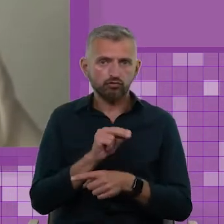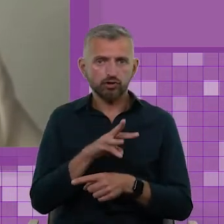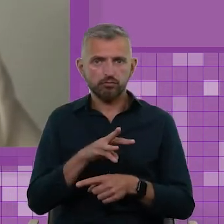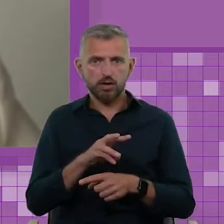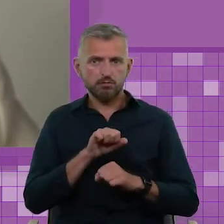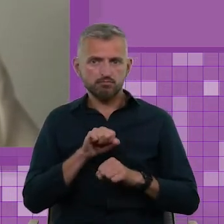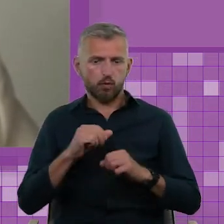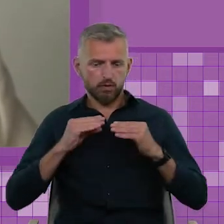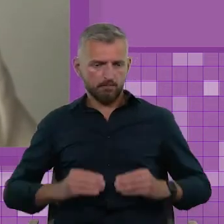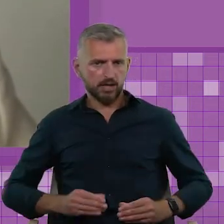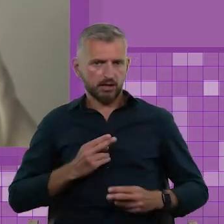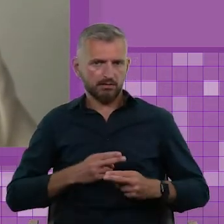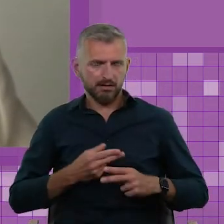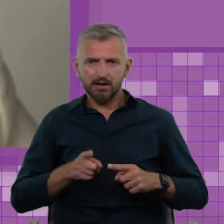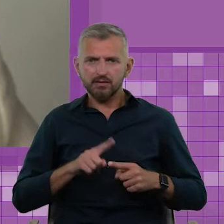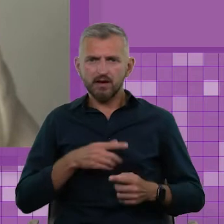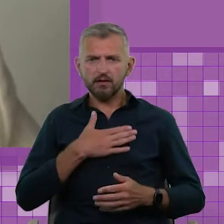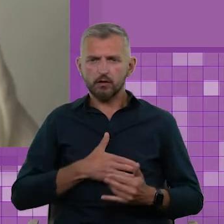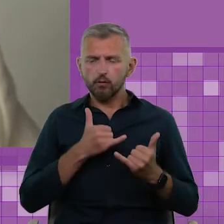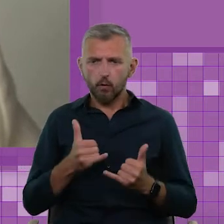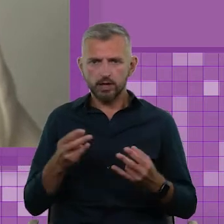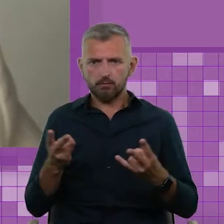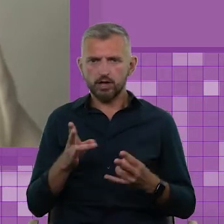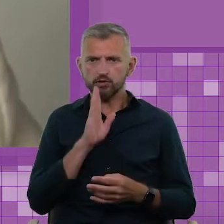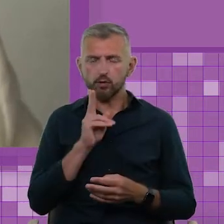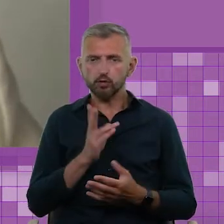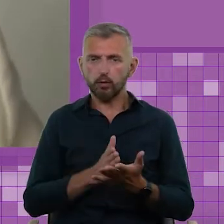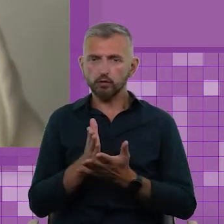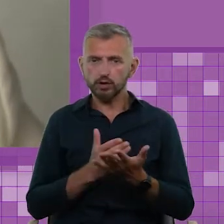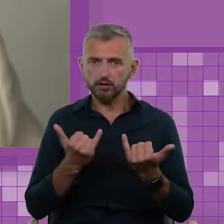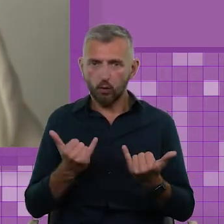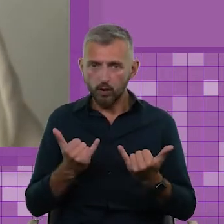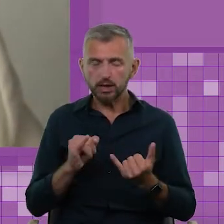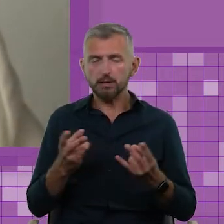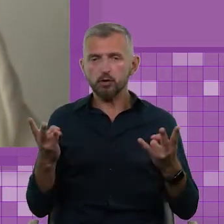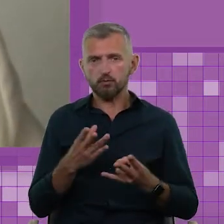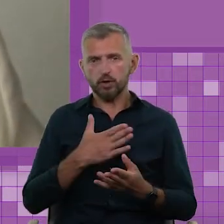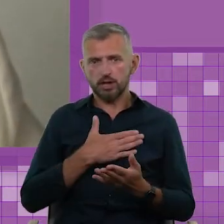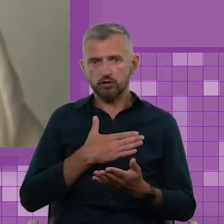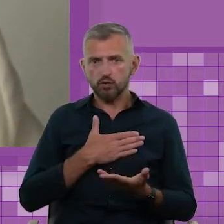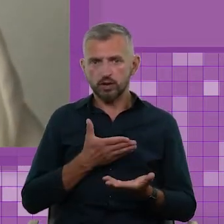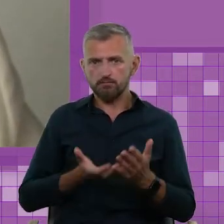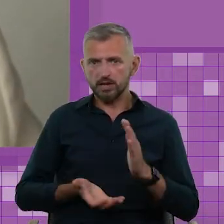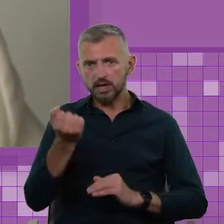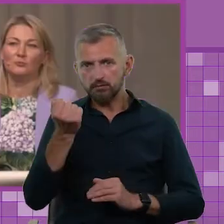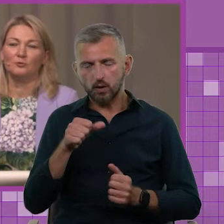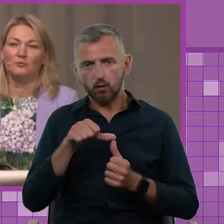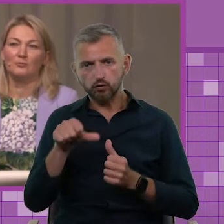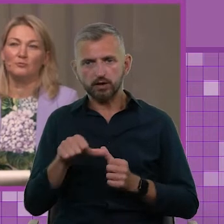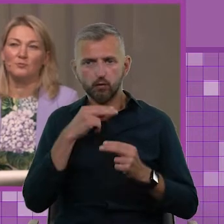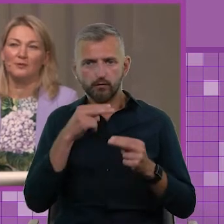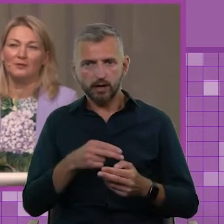це взагалі задоволення потреб жінок, які служать сьогодні і потребують нашої там підтримки, особливої